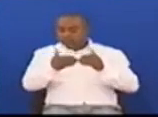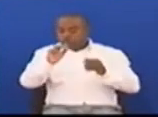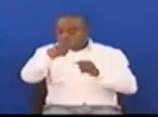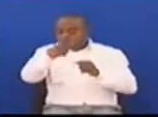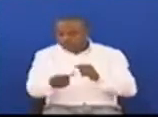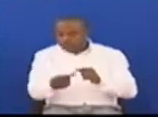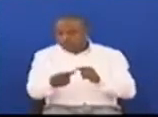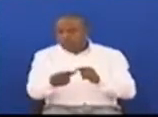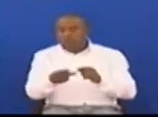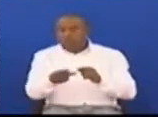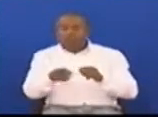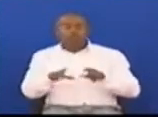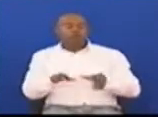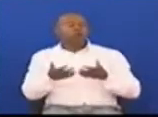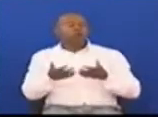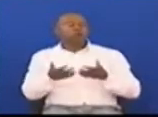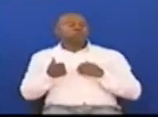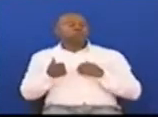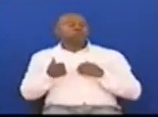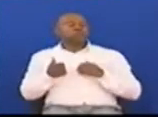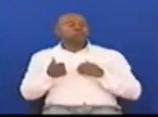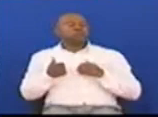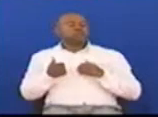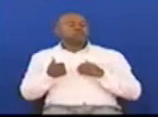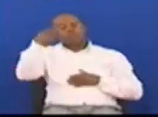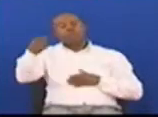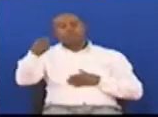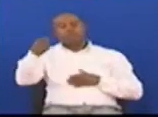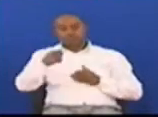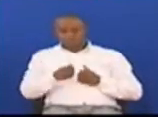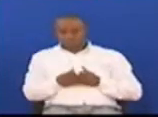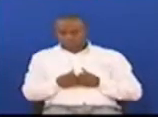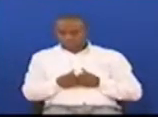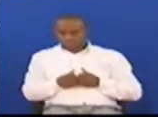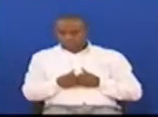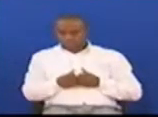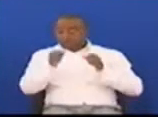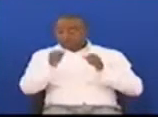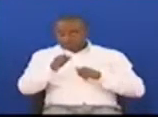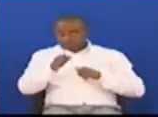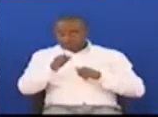lakini sasa nina uhakika kabisa kwamba tutaingia